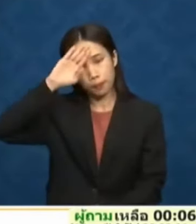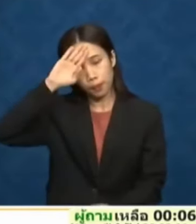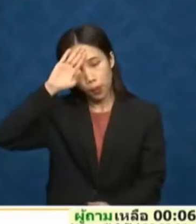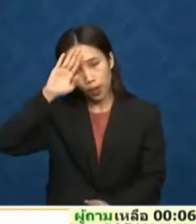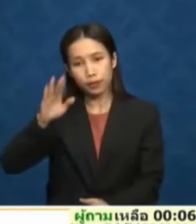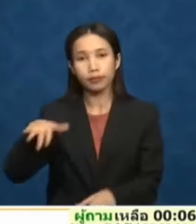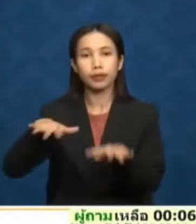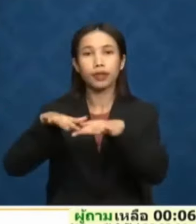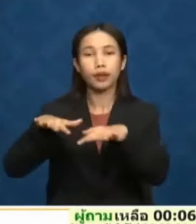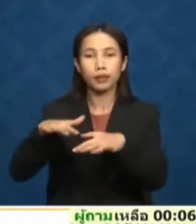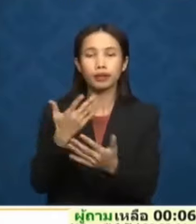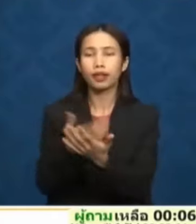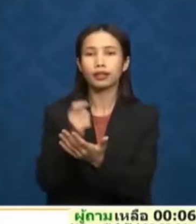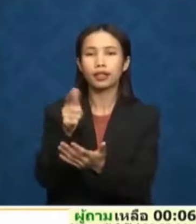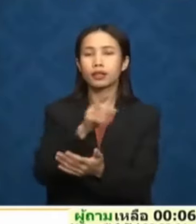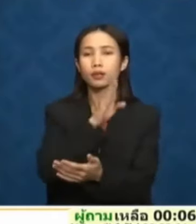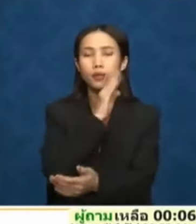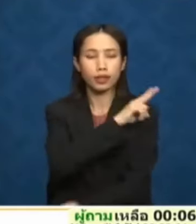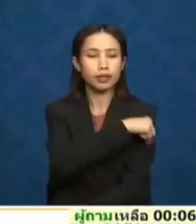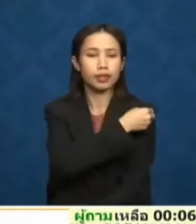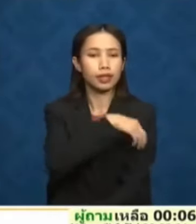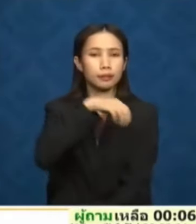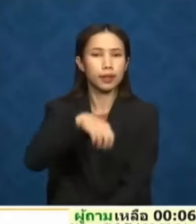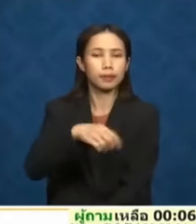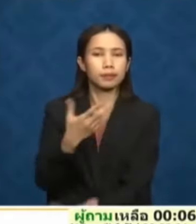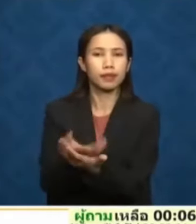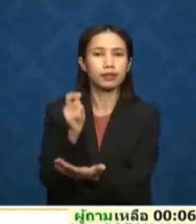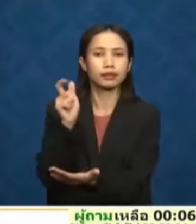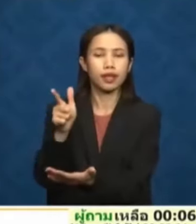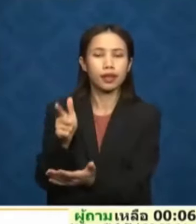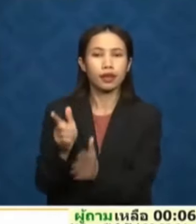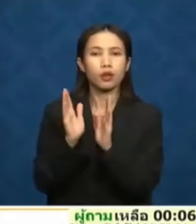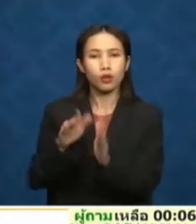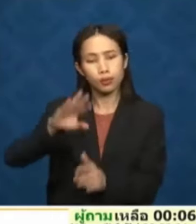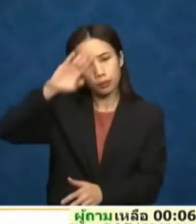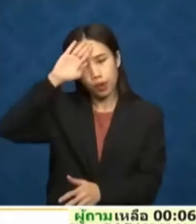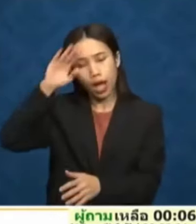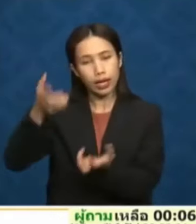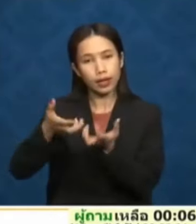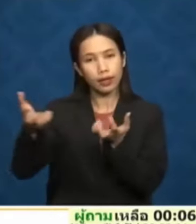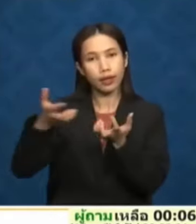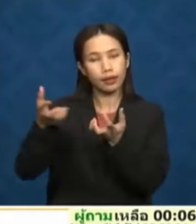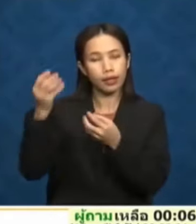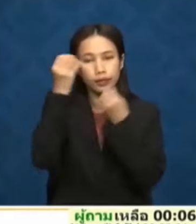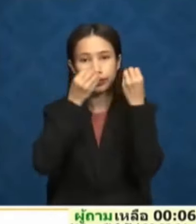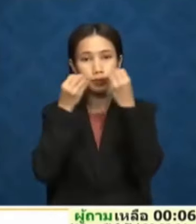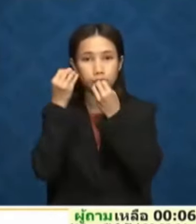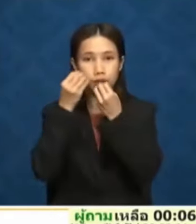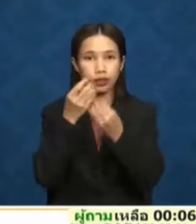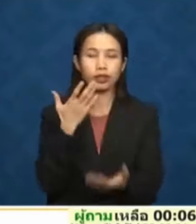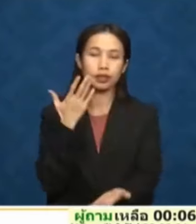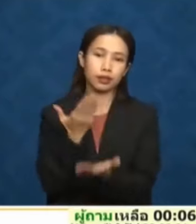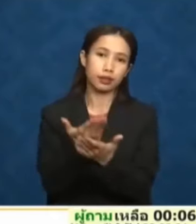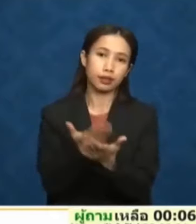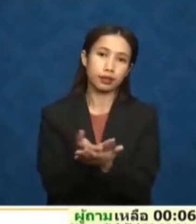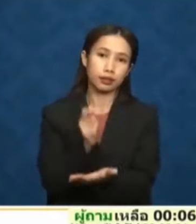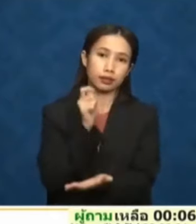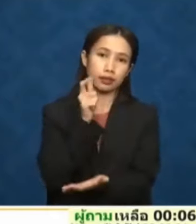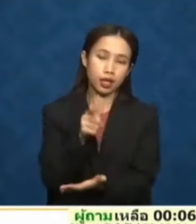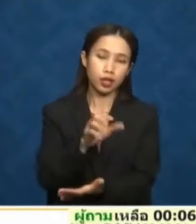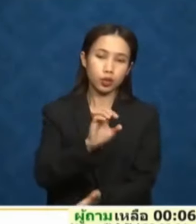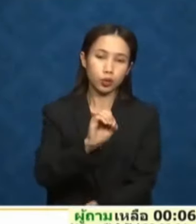ผู้ป่วยนอกคิดง่ายเอาว่าคินิกอบอุ่นเราคิดเฉพาะผู้ป่วยนอกผมไม่เอาผู้ป่วยในมาเกี่ยวข้องเดี๋ยวจะสับสนเม็ดเงินที่ได้ไป